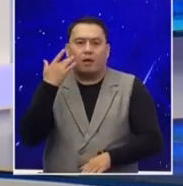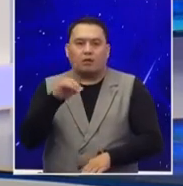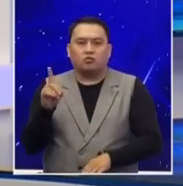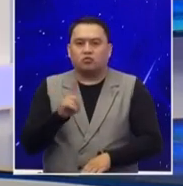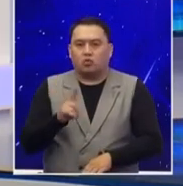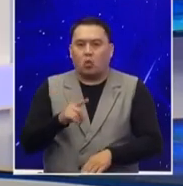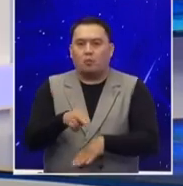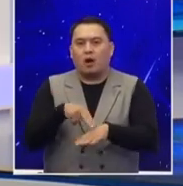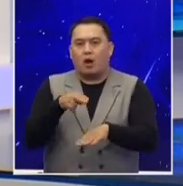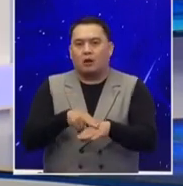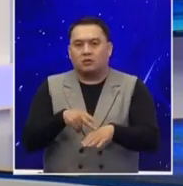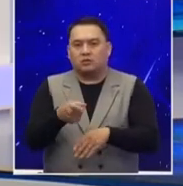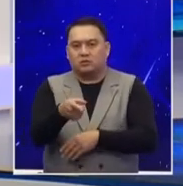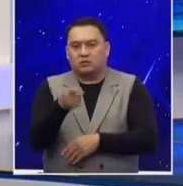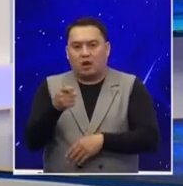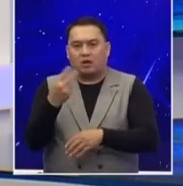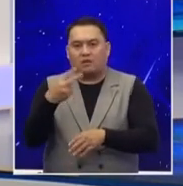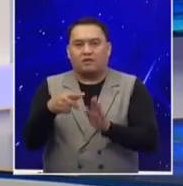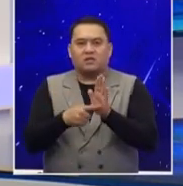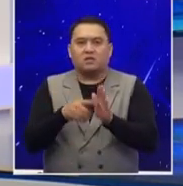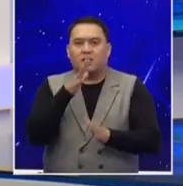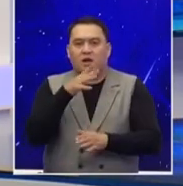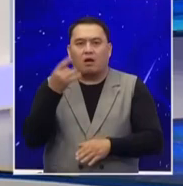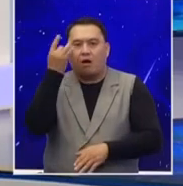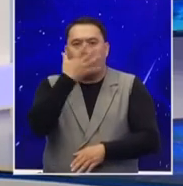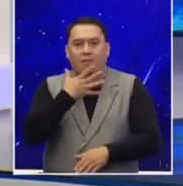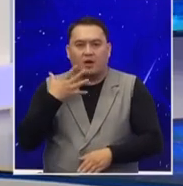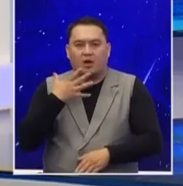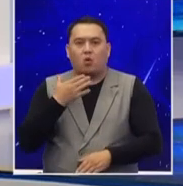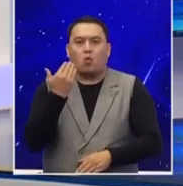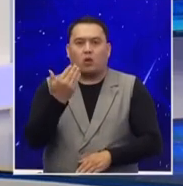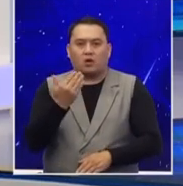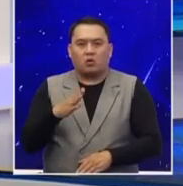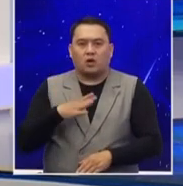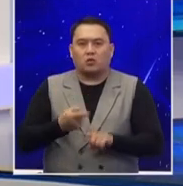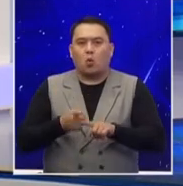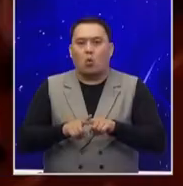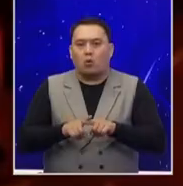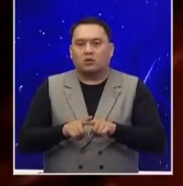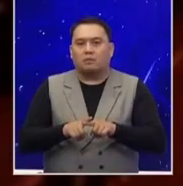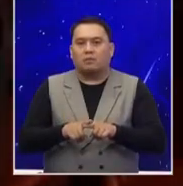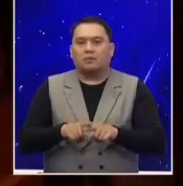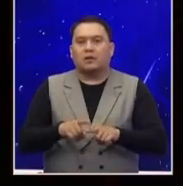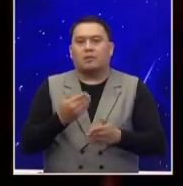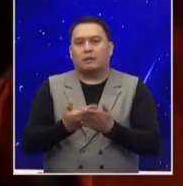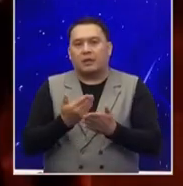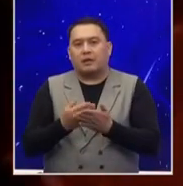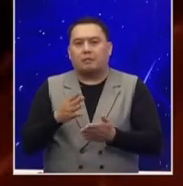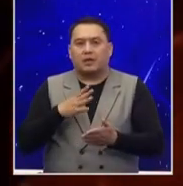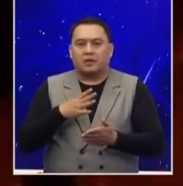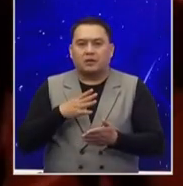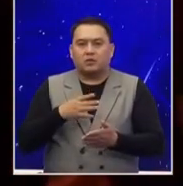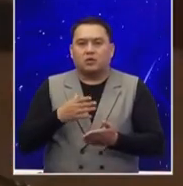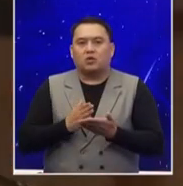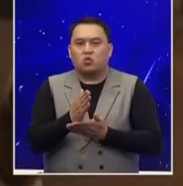как правоохранителями был застрелен 27-летний афроамериканец Уолтер Уоллес, у которого, предположительно, был при